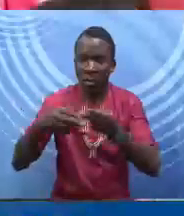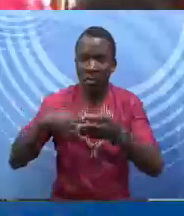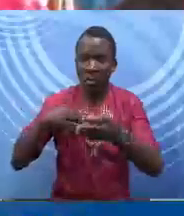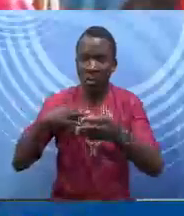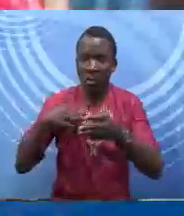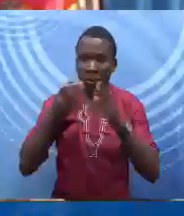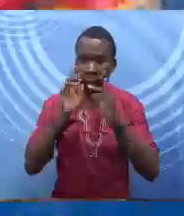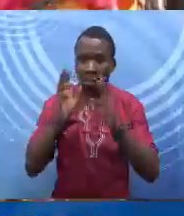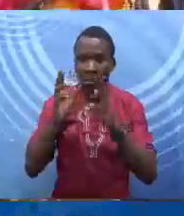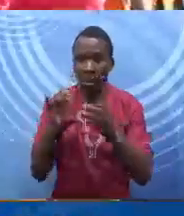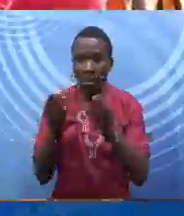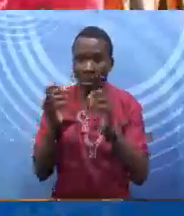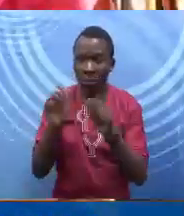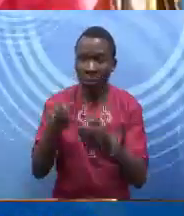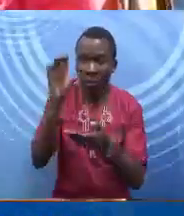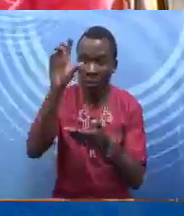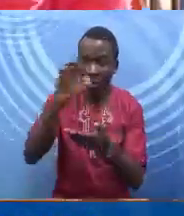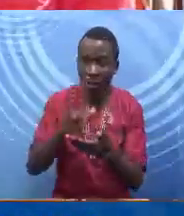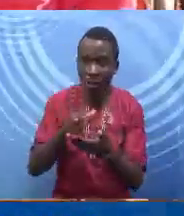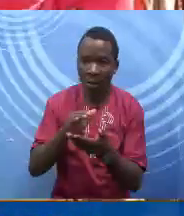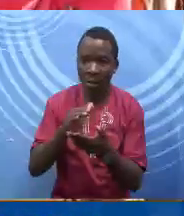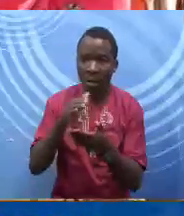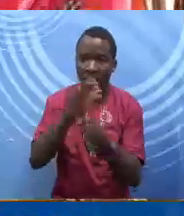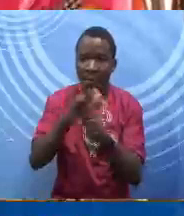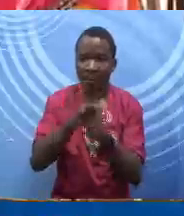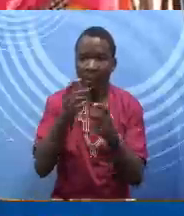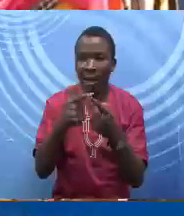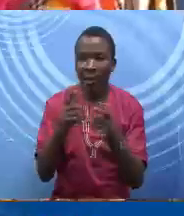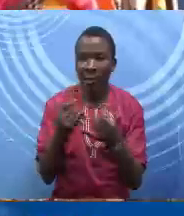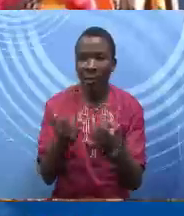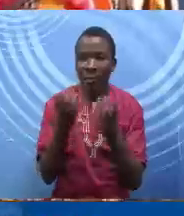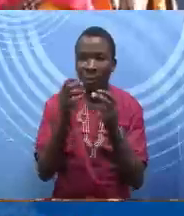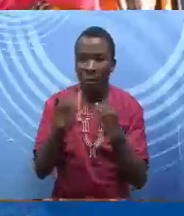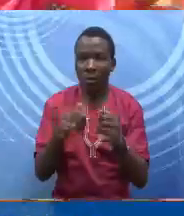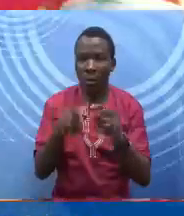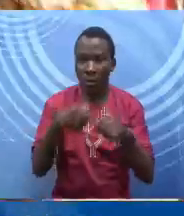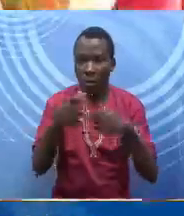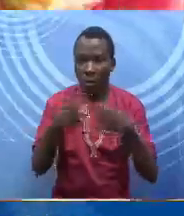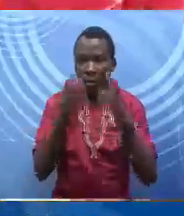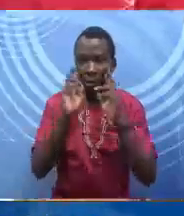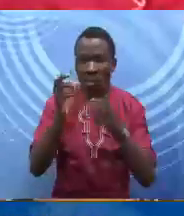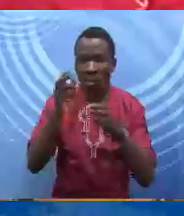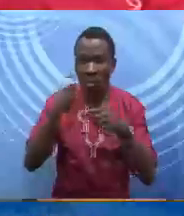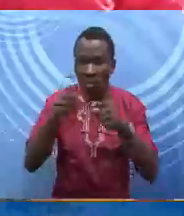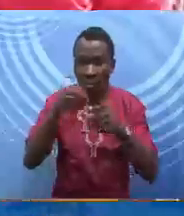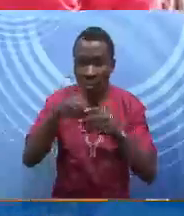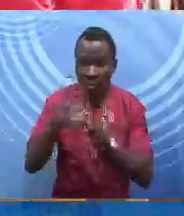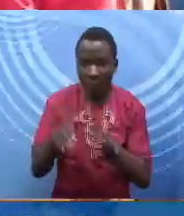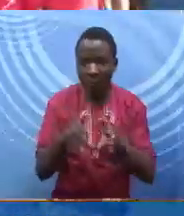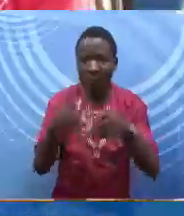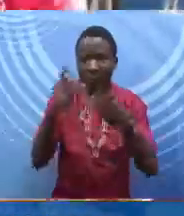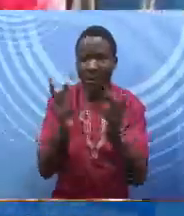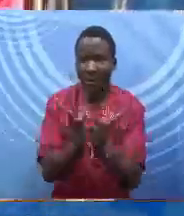turebe yuko twagabanya ubucucike, ariko n'ubu turakomeza kureba niba twakomeza no mu mihanda aho isoko